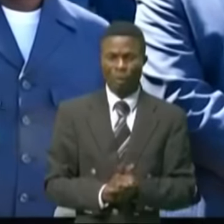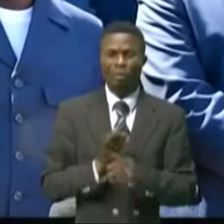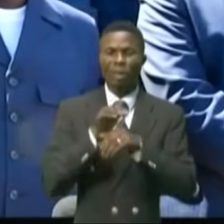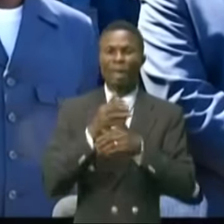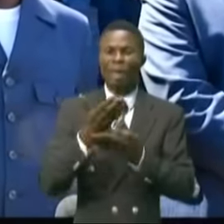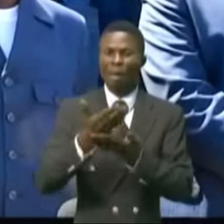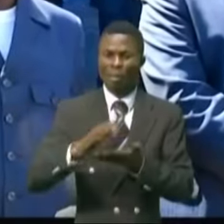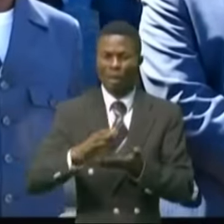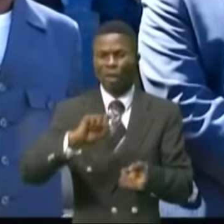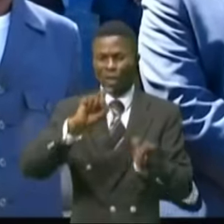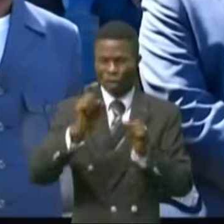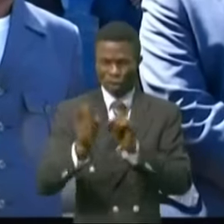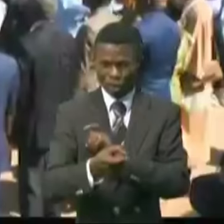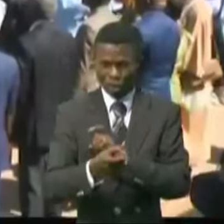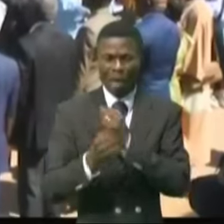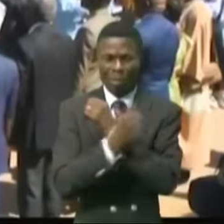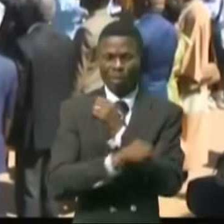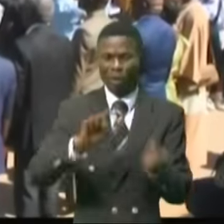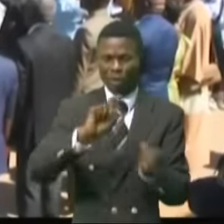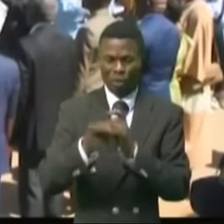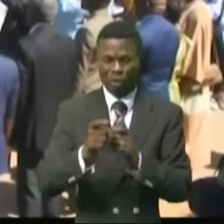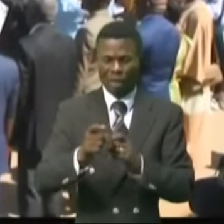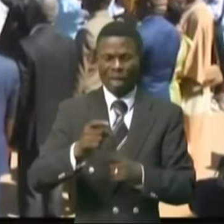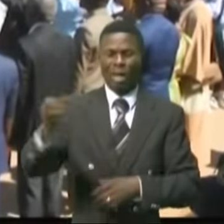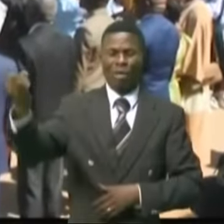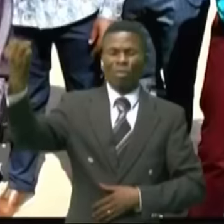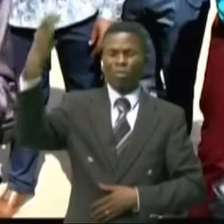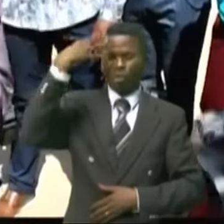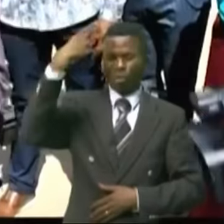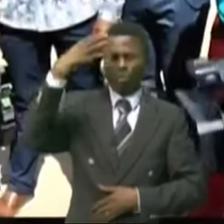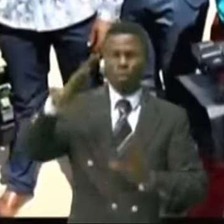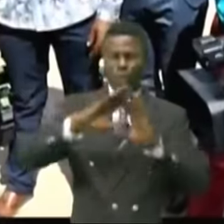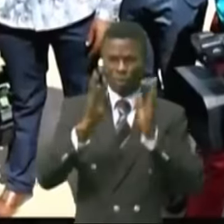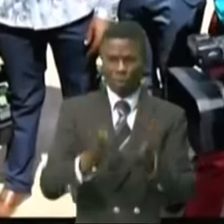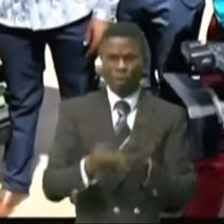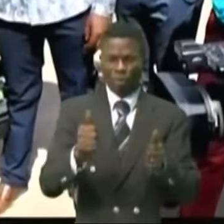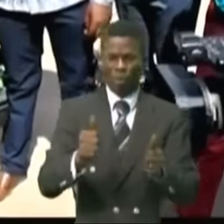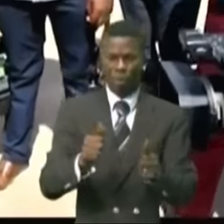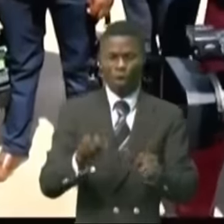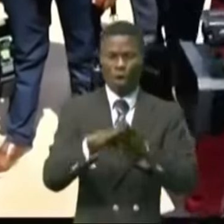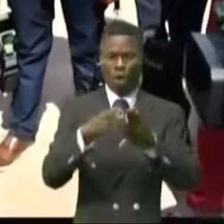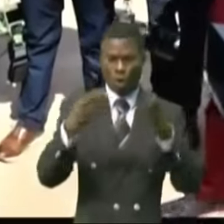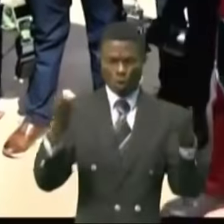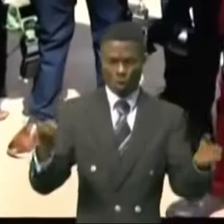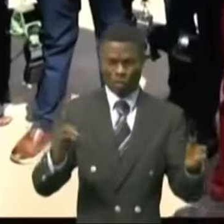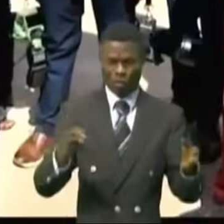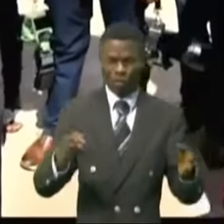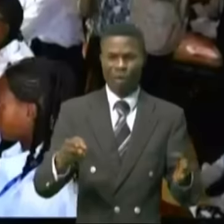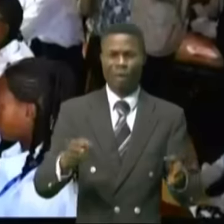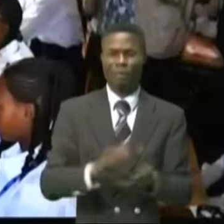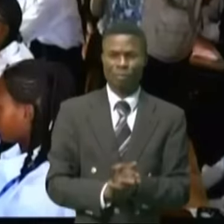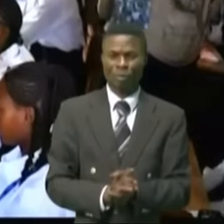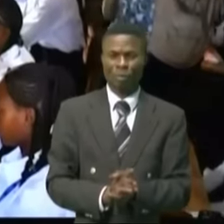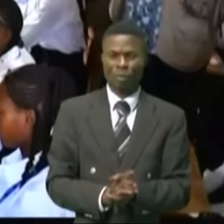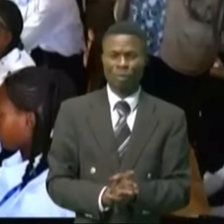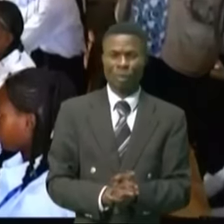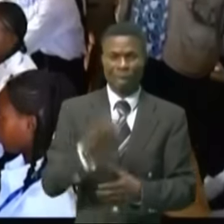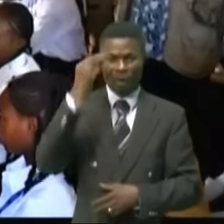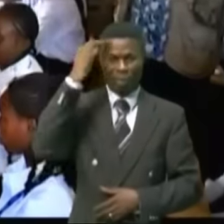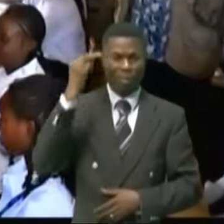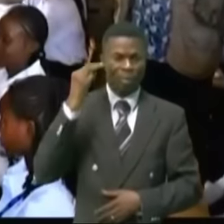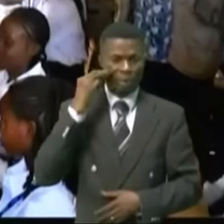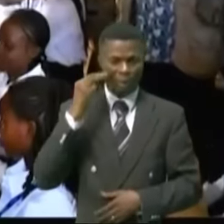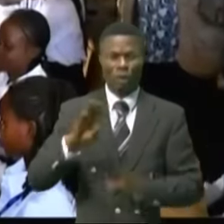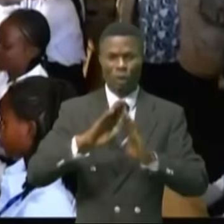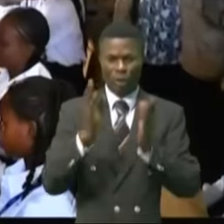se transformer par une inspiration tous azimuts. Après l'ouverture des mails contenant les items, les ministres et sa